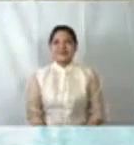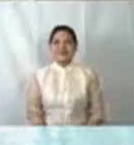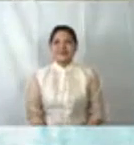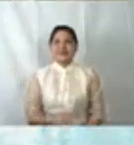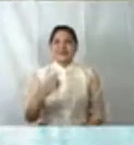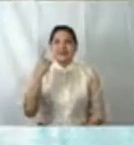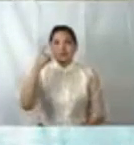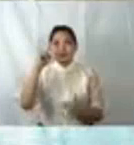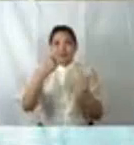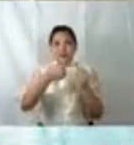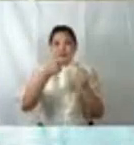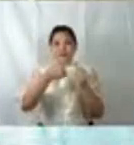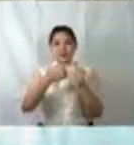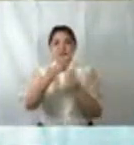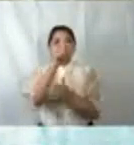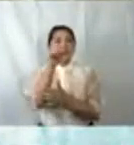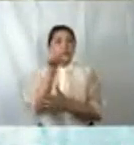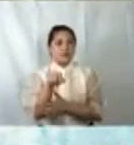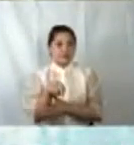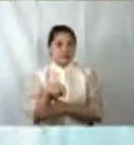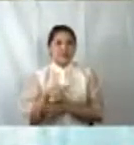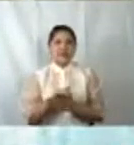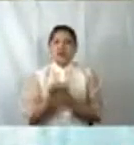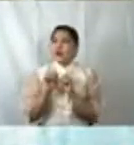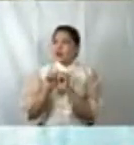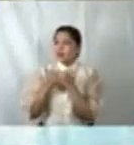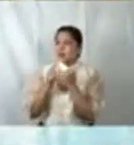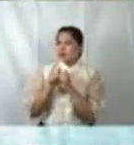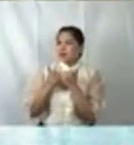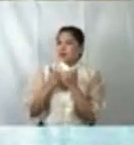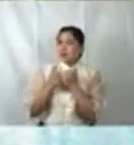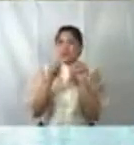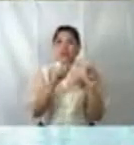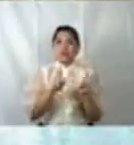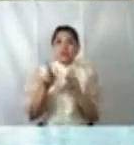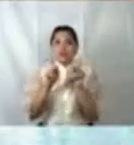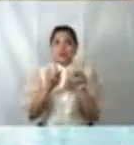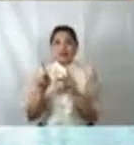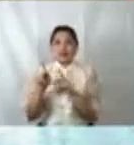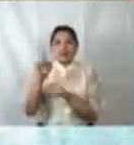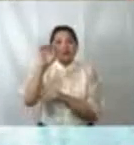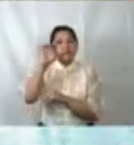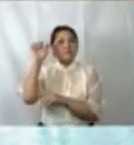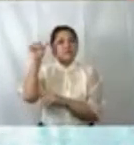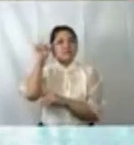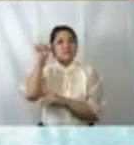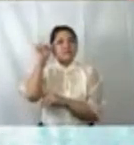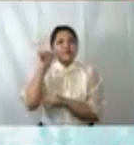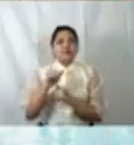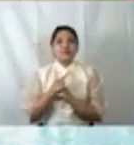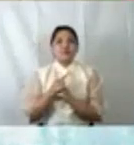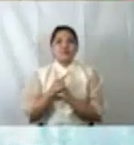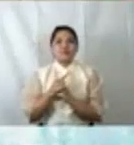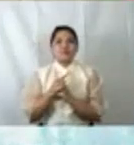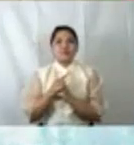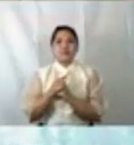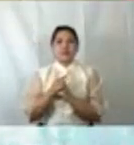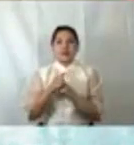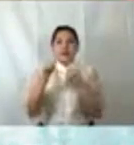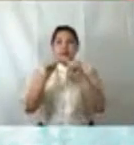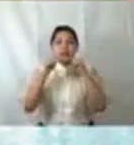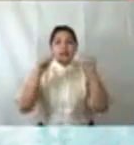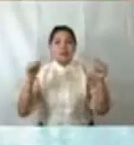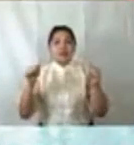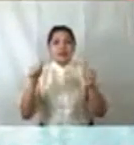Para po sa unang katanungan, paano po nagplano si General Emilio Aguinaldo ng pagdedeklara